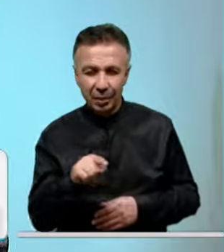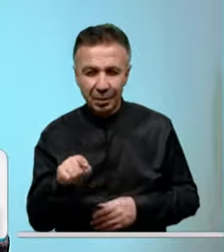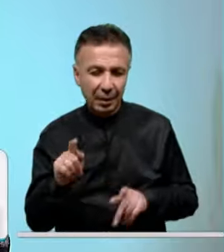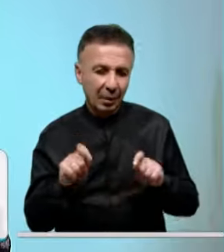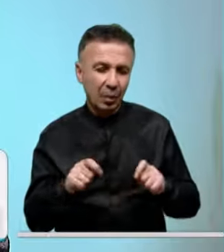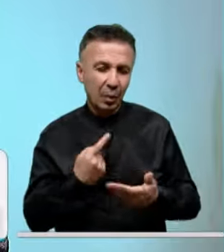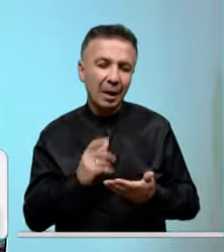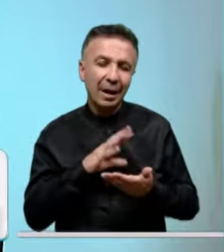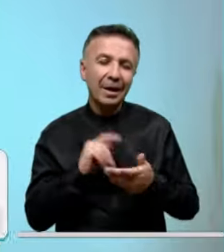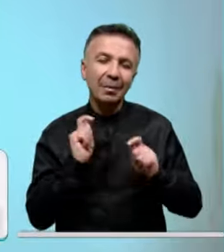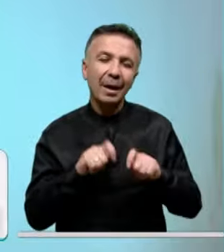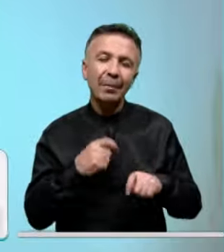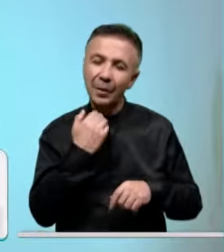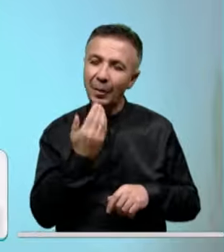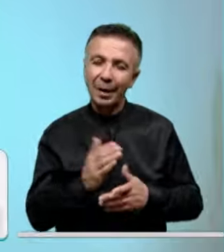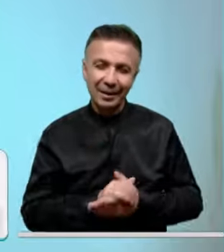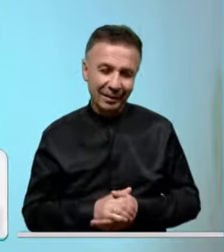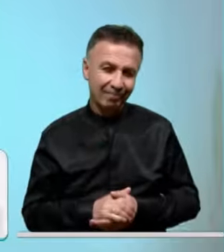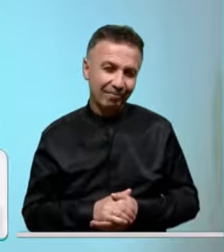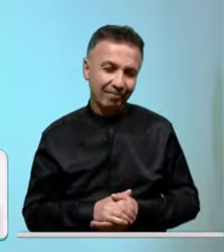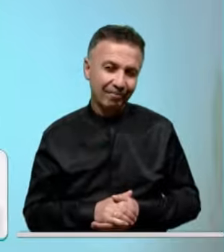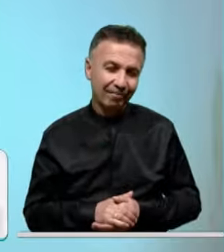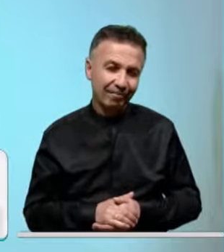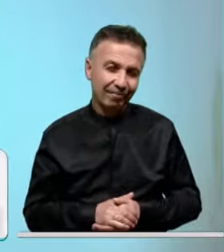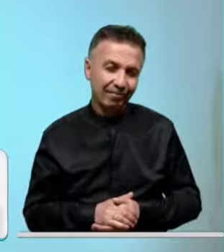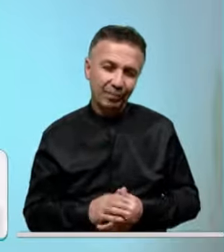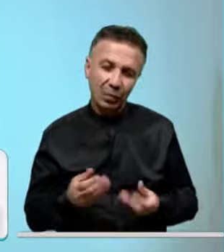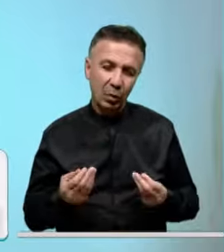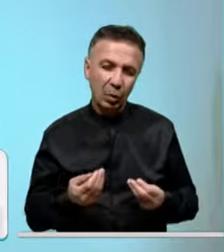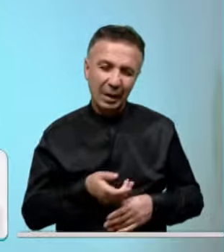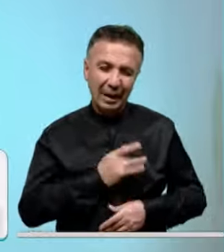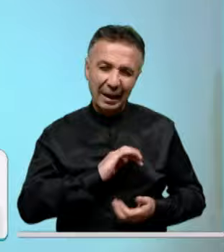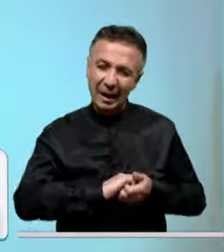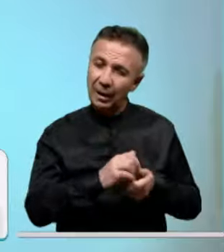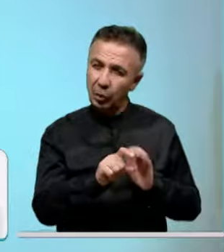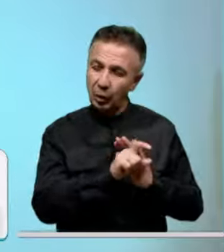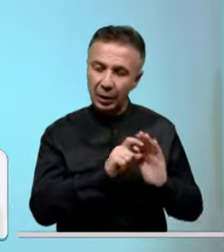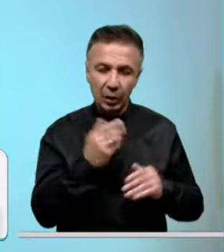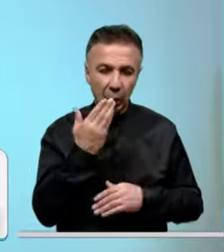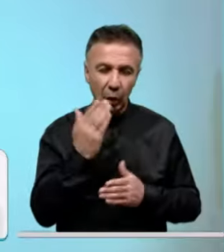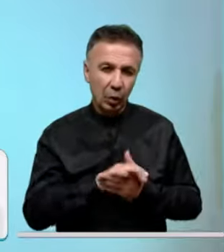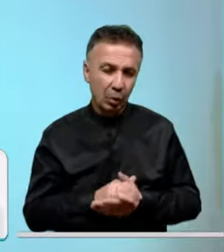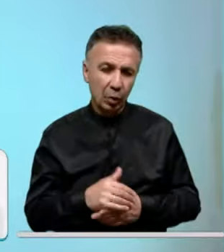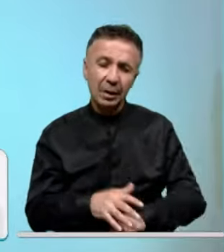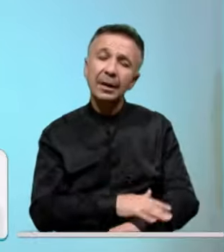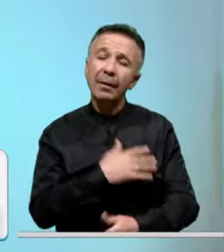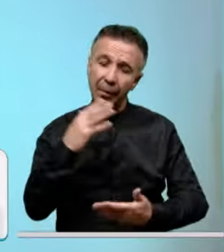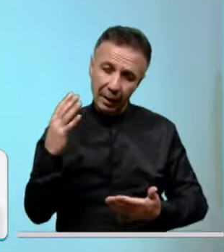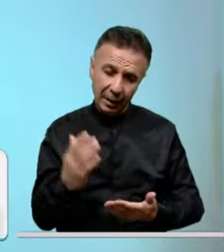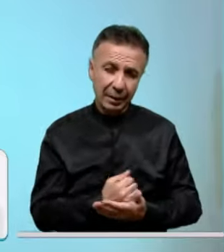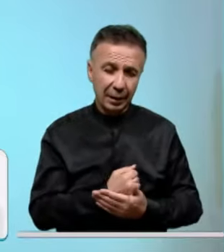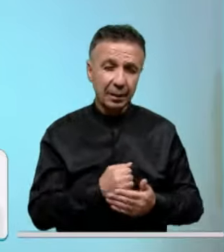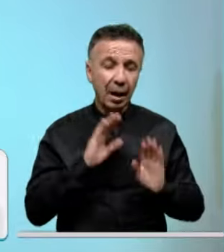hatim değildir. Birçok defa İhlas suresini okumuştur. İhlas suresini okumuş olmaktan dolayı da